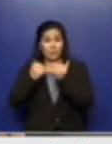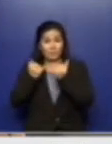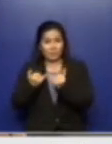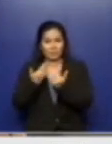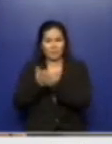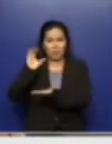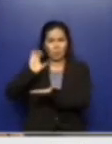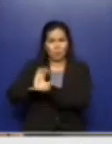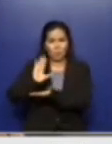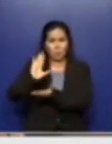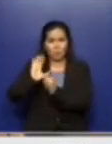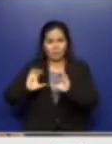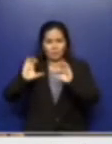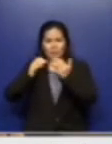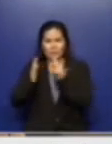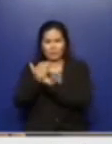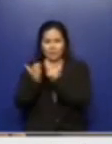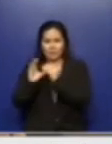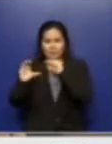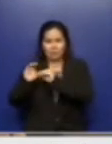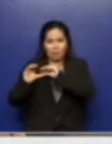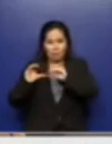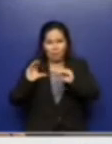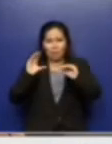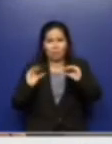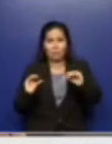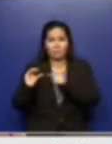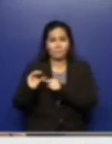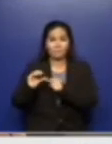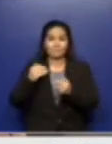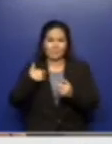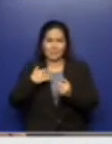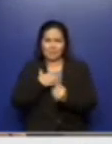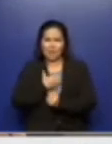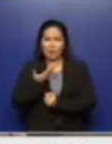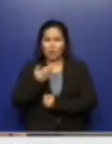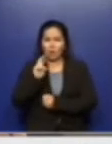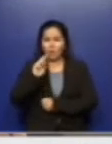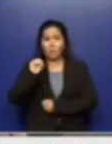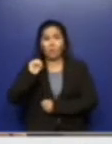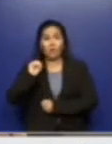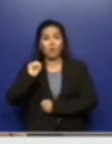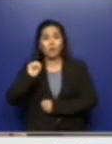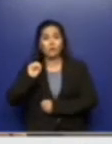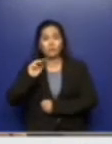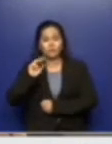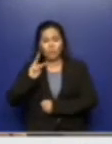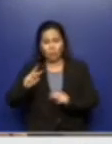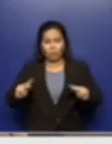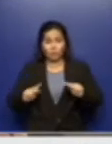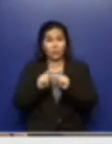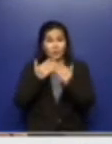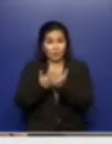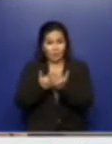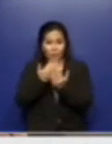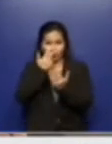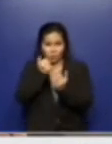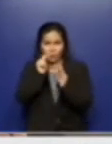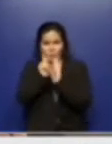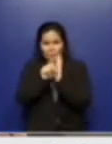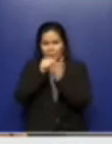ประมาณปี64อย่างแน่นอนนะครับก็อยากให้รัฐมนตรีคลังเนี่ยฮะไปช่วยดูกฎหมายฉบับนี้แล้วก็แก้ไขให้ถูกต้องด้วยนะครับ